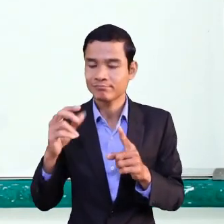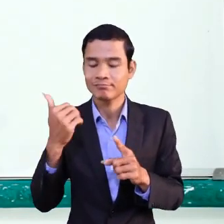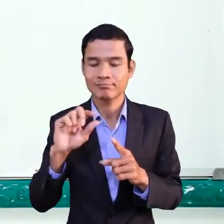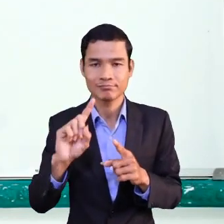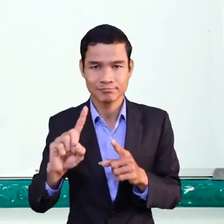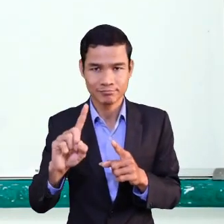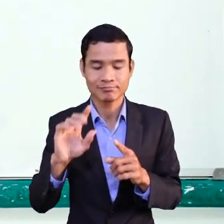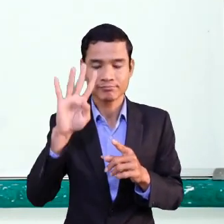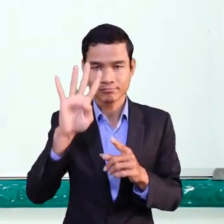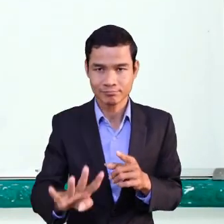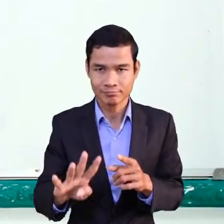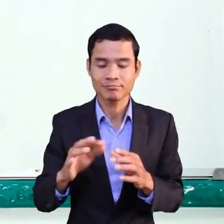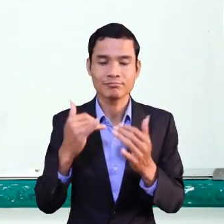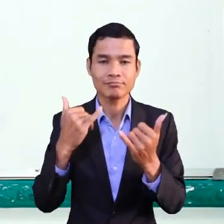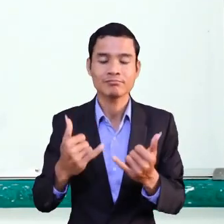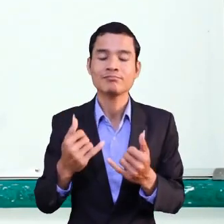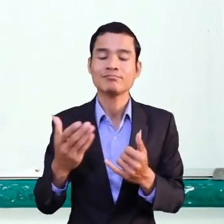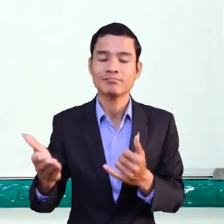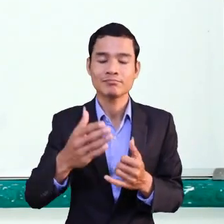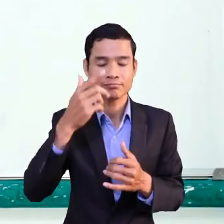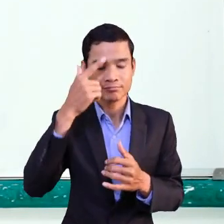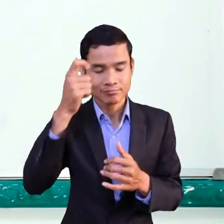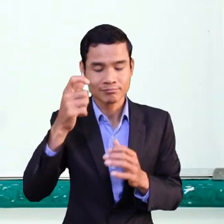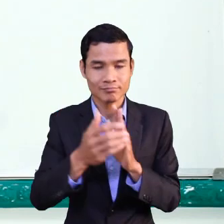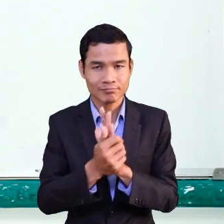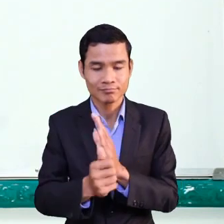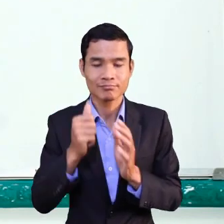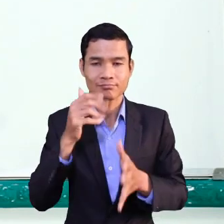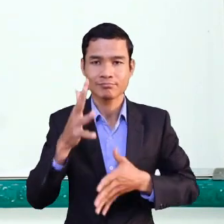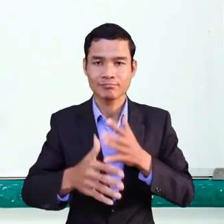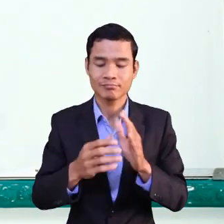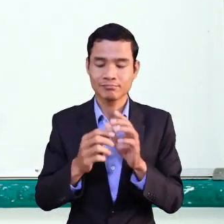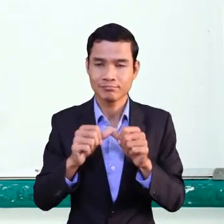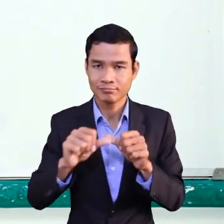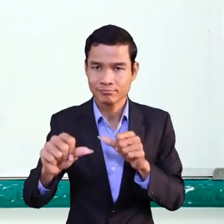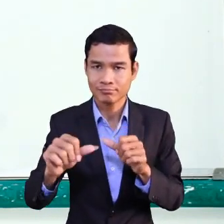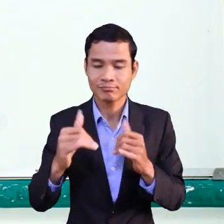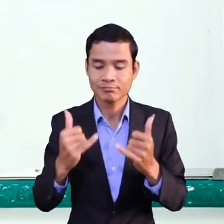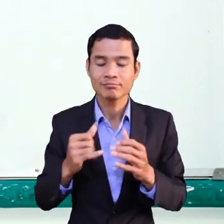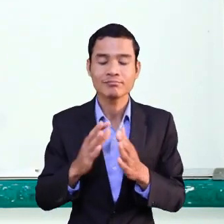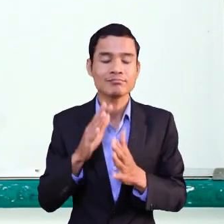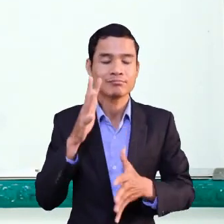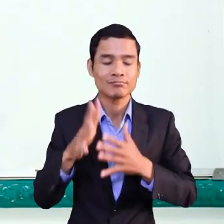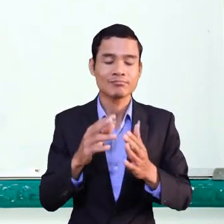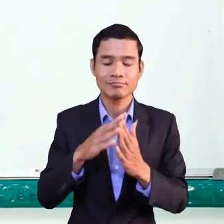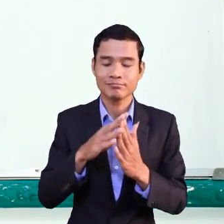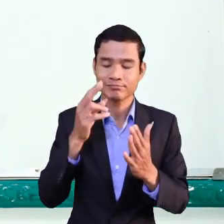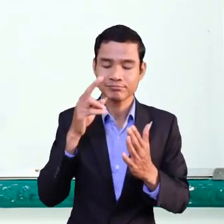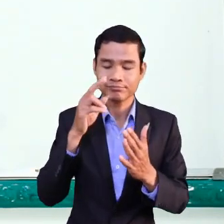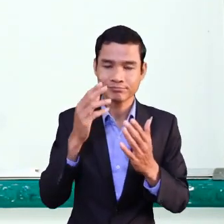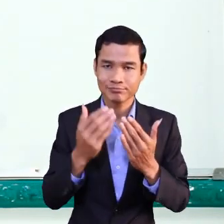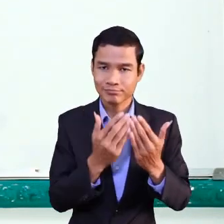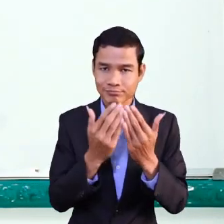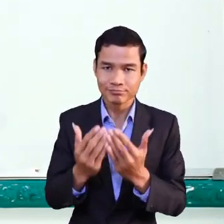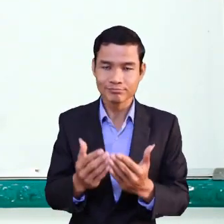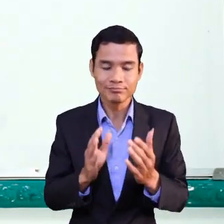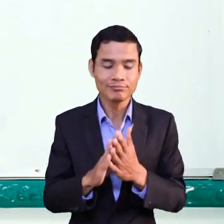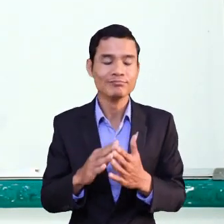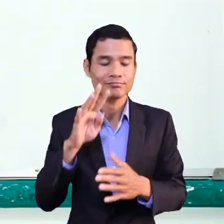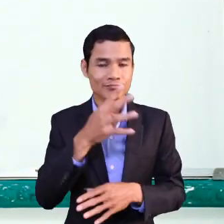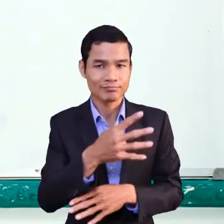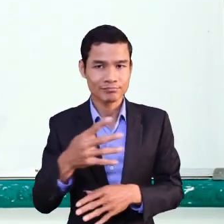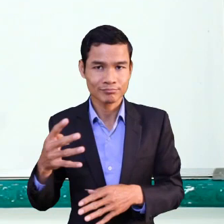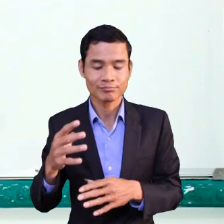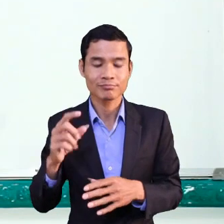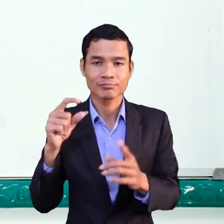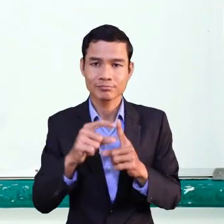1ឥឡូវចាដើម្បីឲ្យពូកែក្នុងការអានអ្នកគ្រូនឹងនាំកូនកូនទៅអានព្យាងបន្ថែមចាគឺតារាងទី2តារាងជួដេកណា